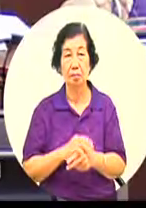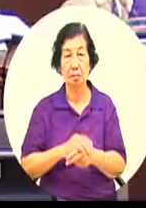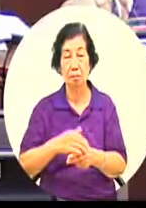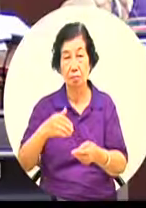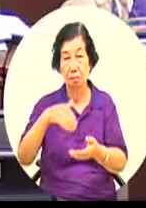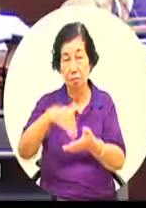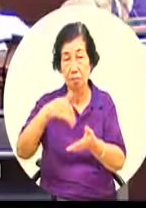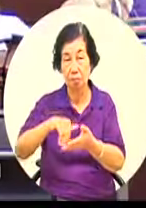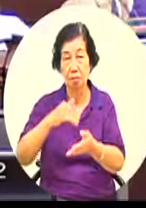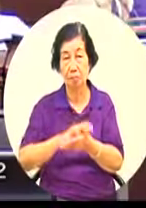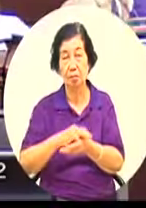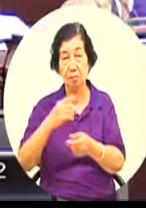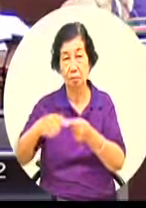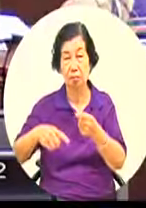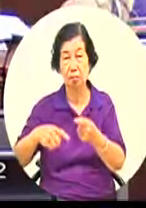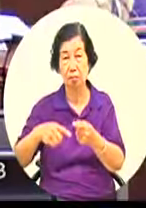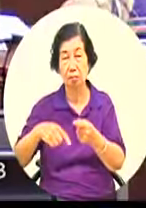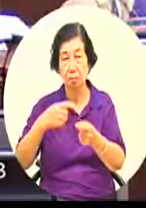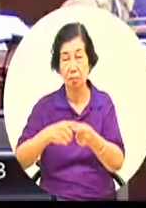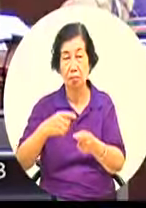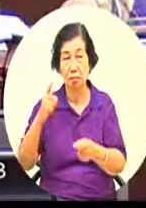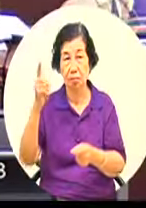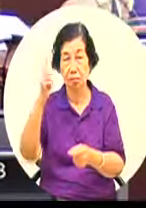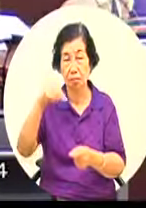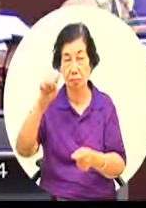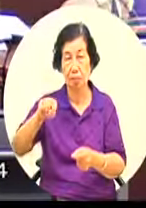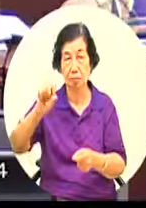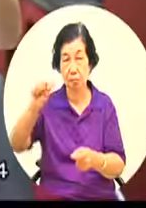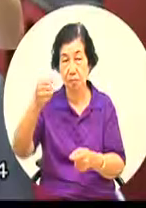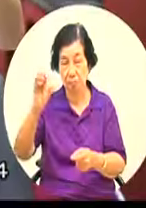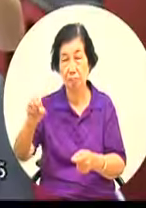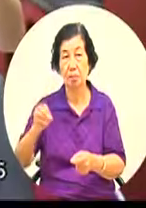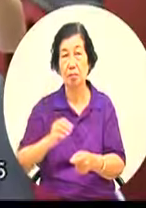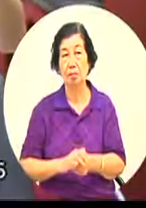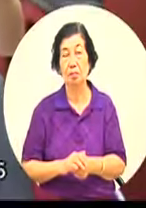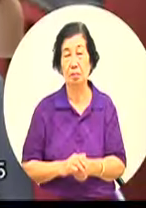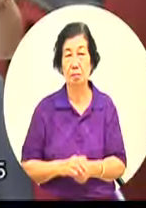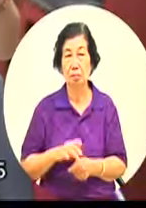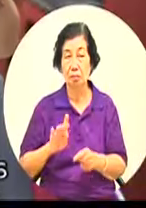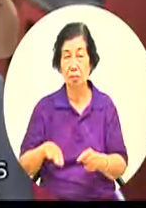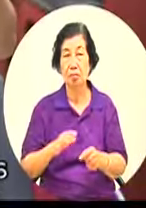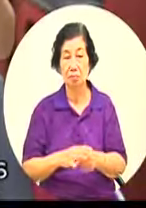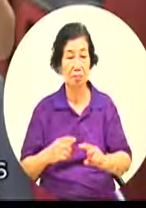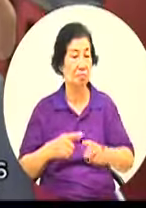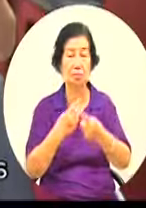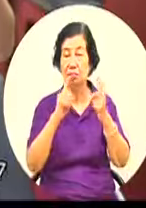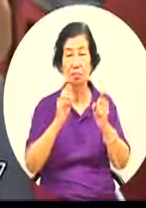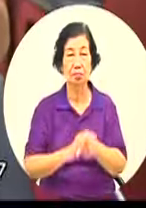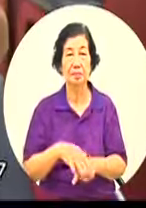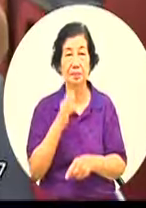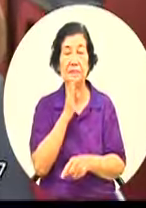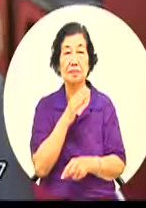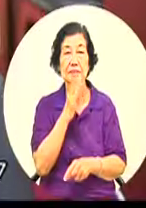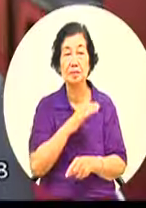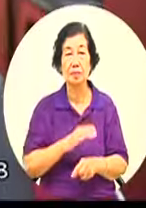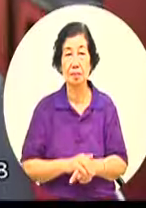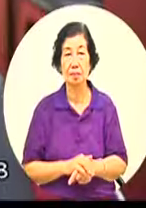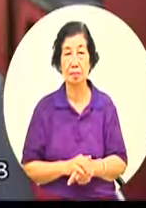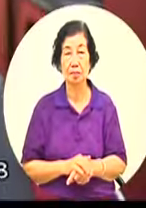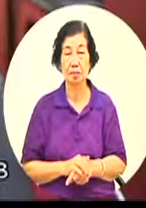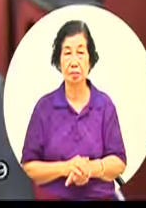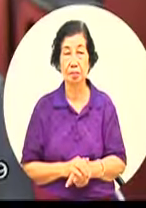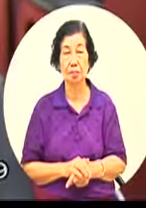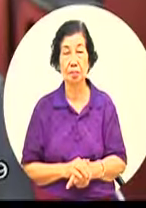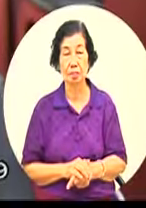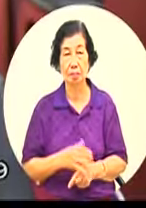编1500万给各校 图书，可是是真的没有，没关系，局长，我们不需要在这里做争论，有没有意义？我要的是请局长帮我们去